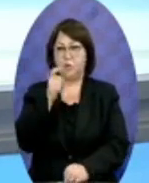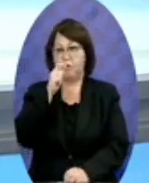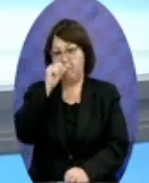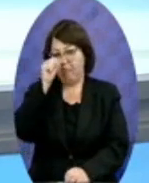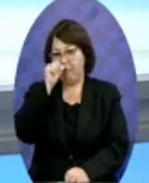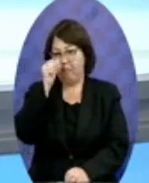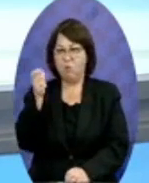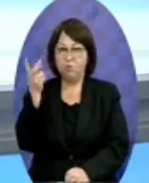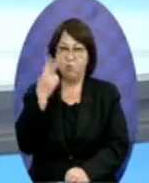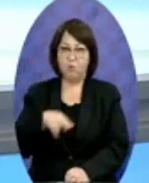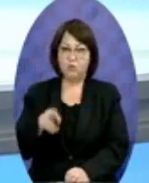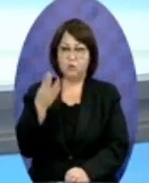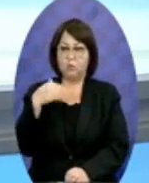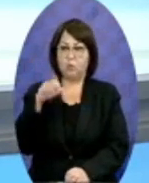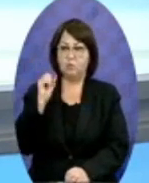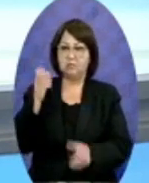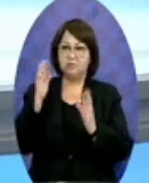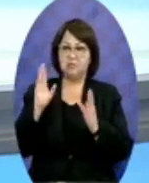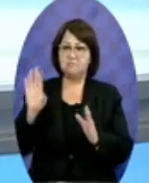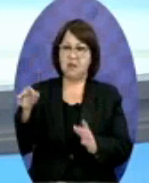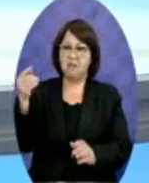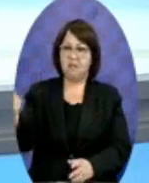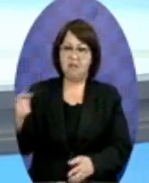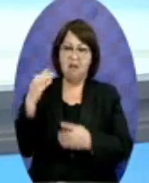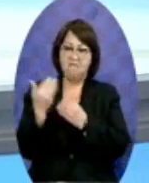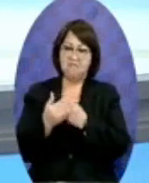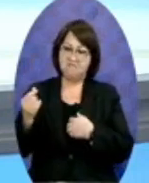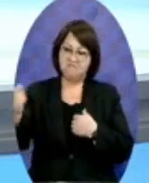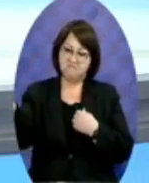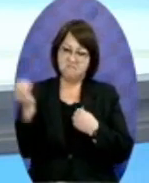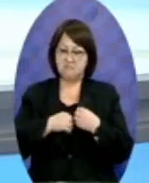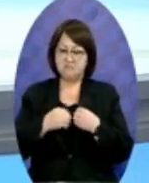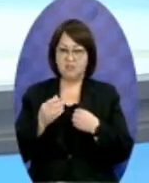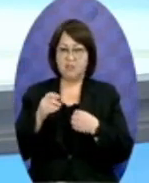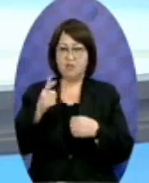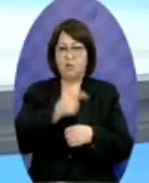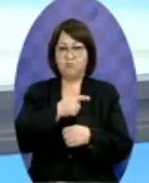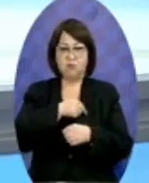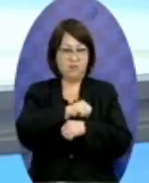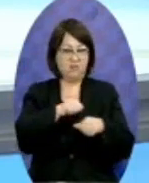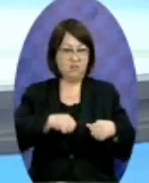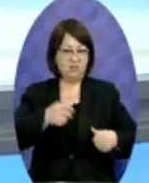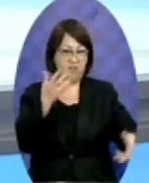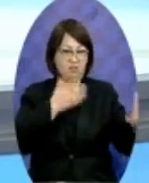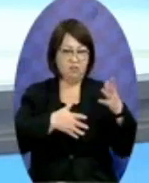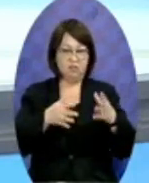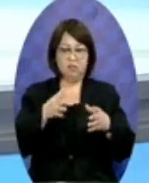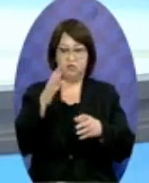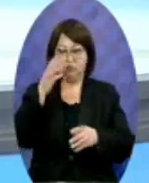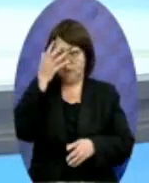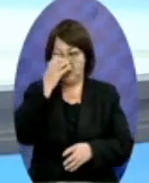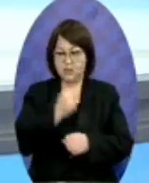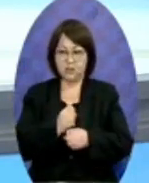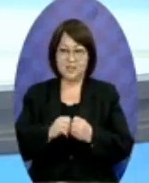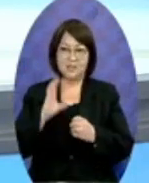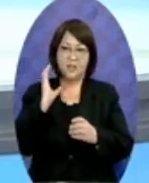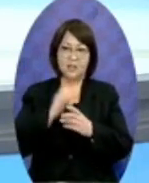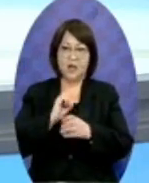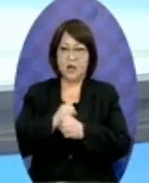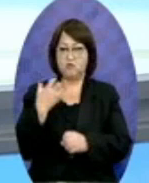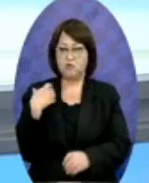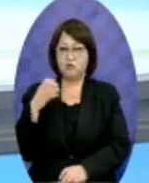сонирхлын зөрчилтөй шийдвэрийг гаргаж байна гэх гомдлууд их ирдэг. Тиймээс төрийн албан хаагчдын сахилгын хариуцлага ёс зүй ур